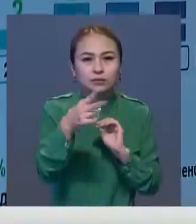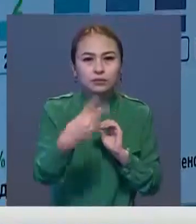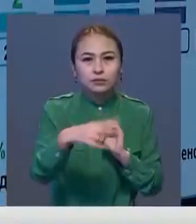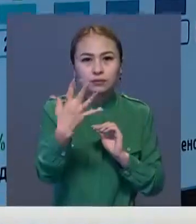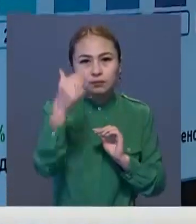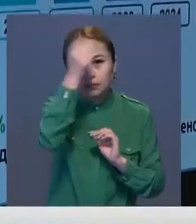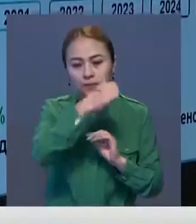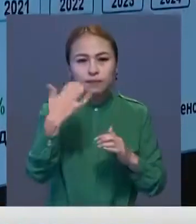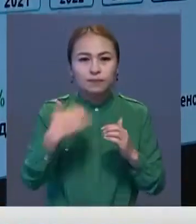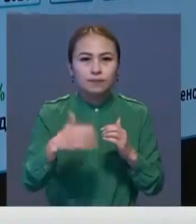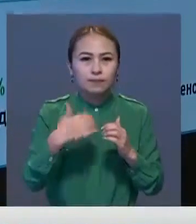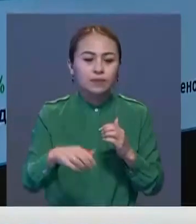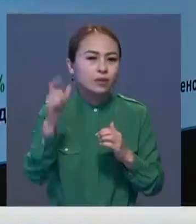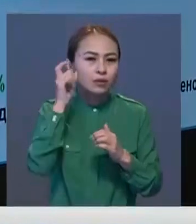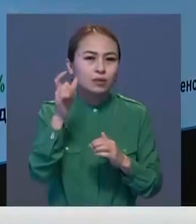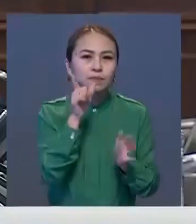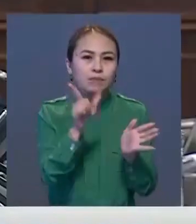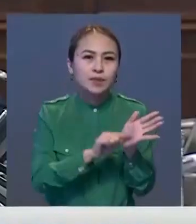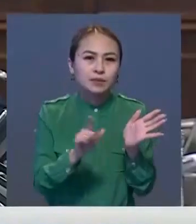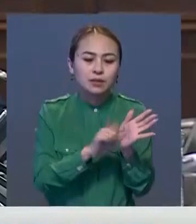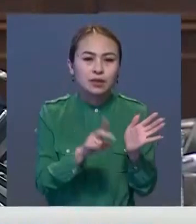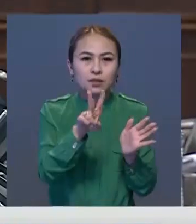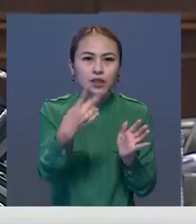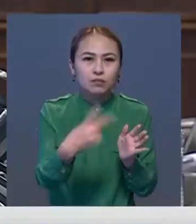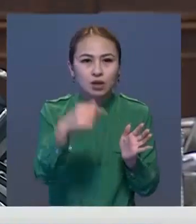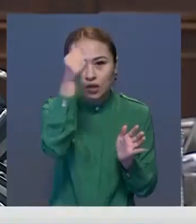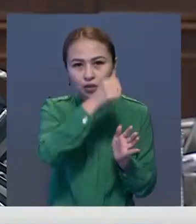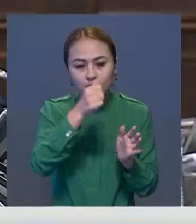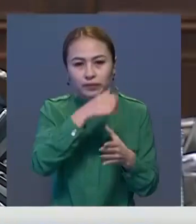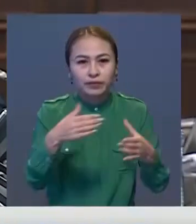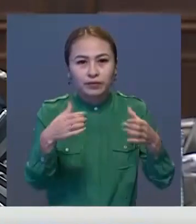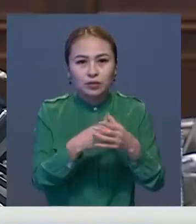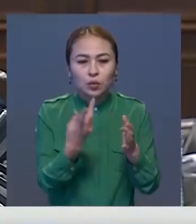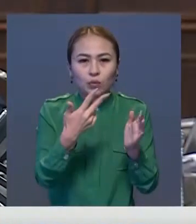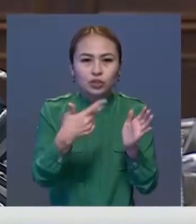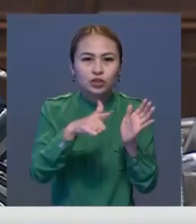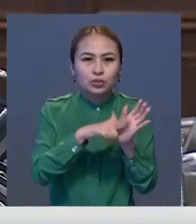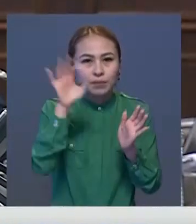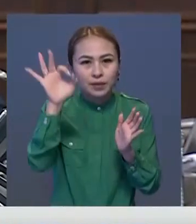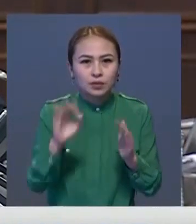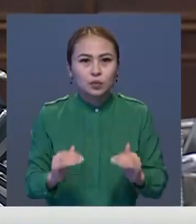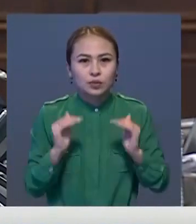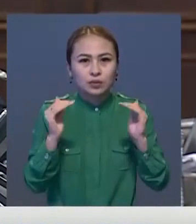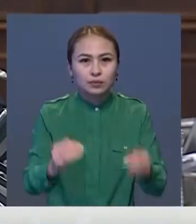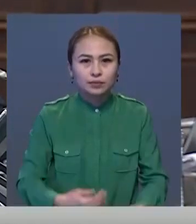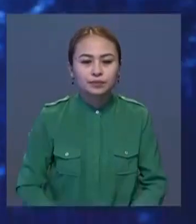жылы ортақ зейнетақы мөлшері 2020 жылғы деңгейіне қарағанда 37%-ға өседі.